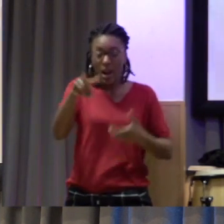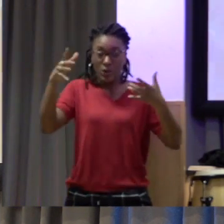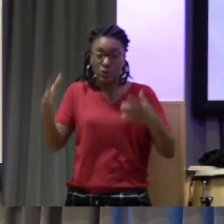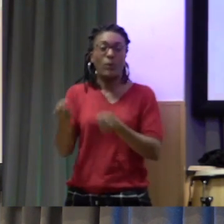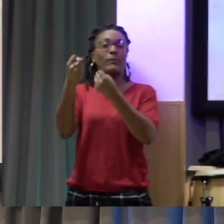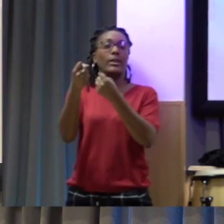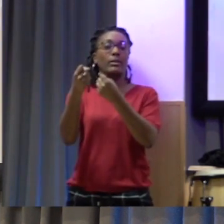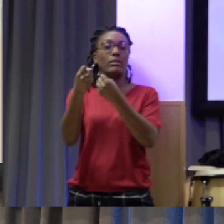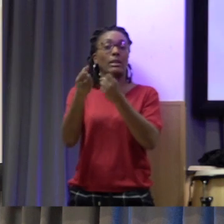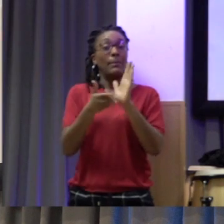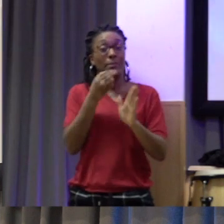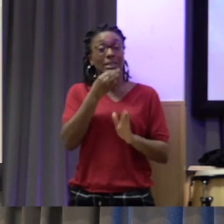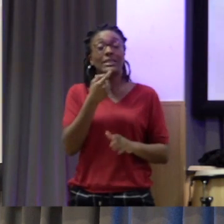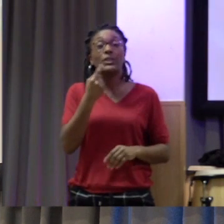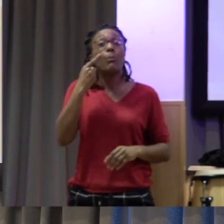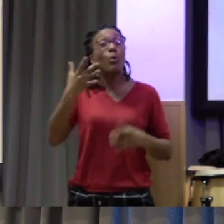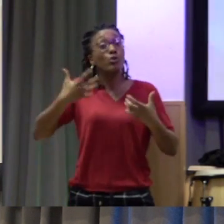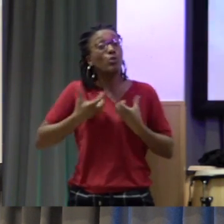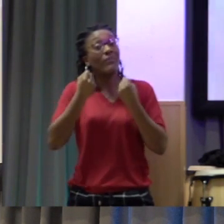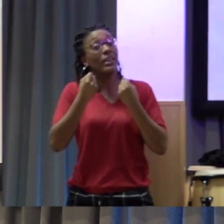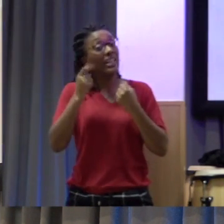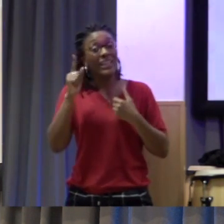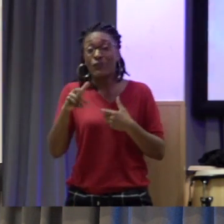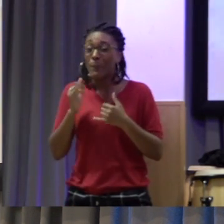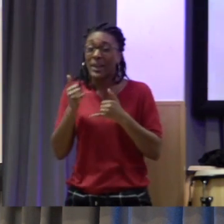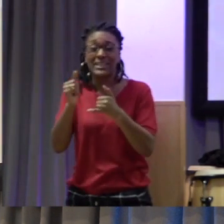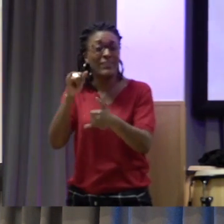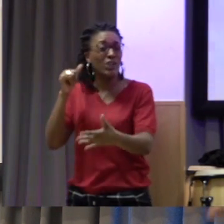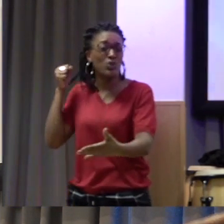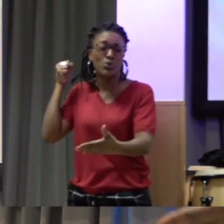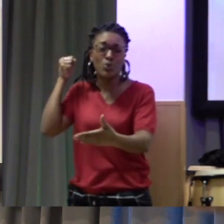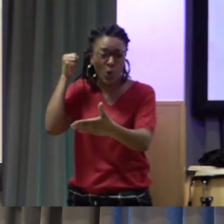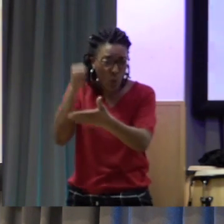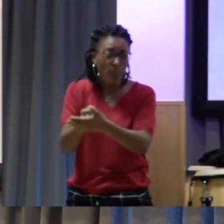Donc, pour être sauvé, il faut persévérer.